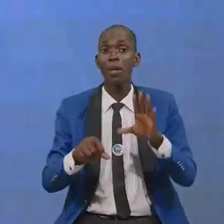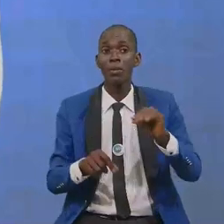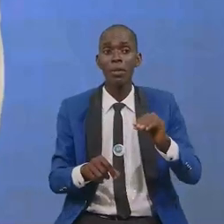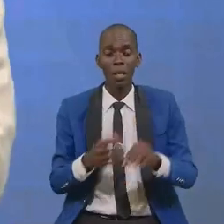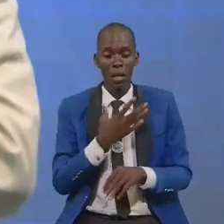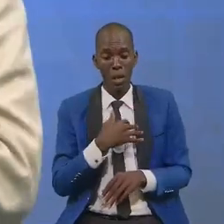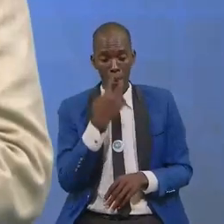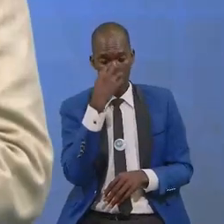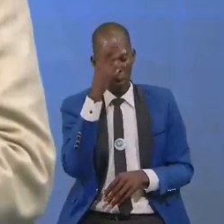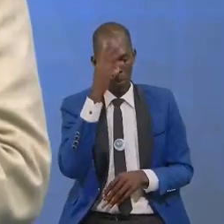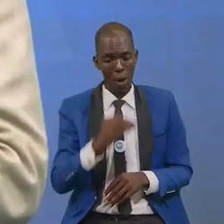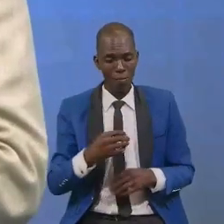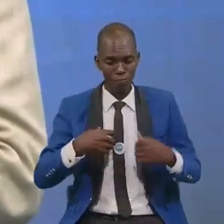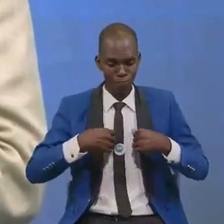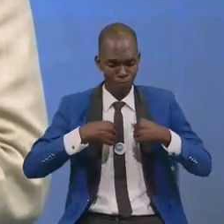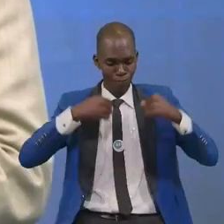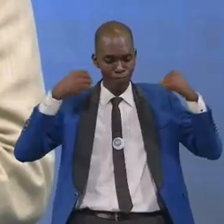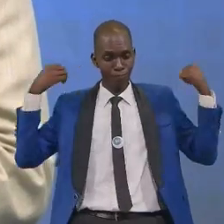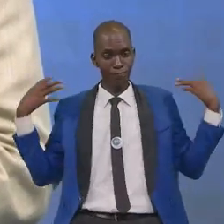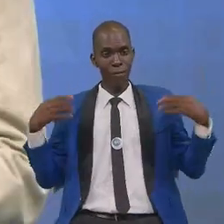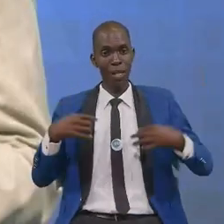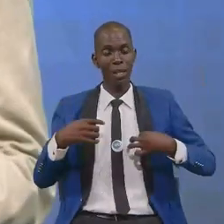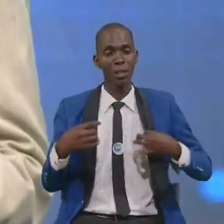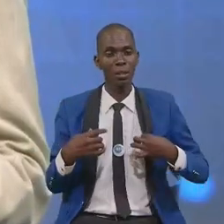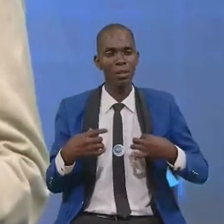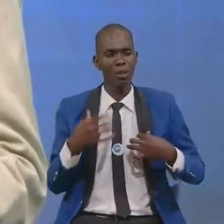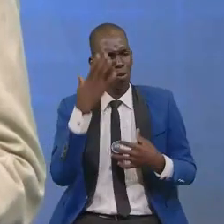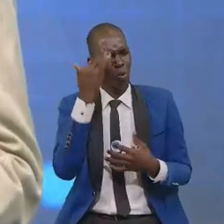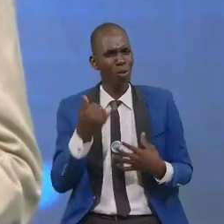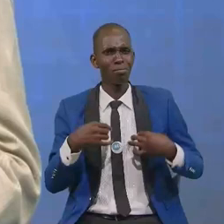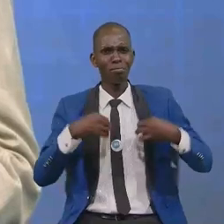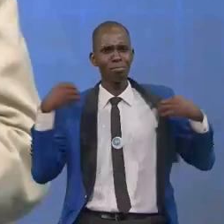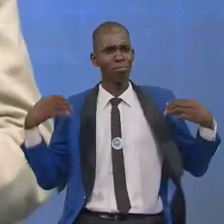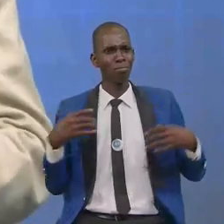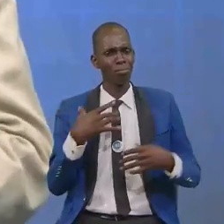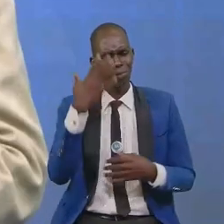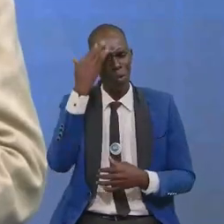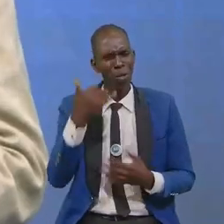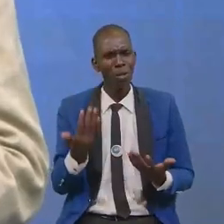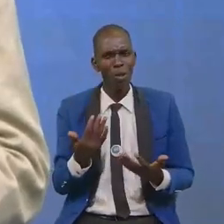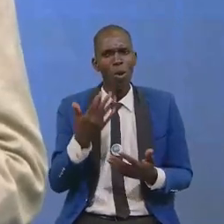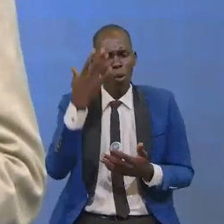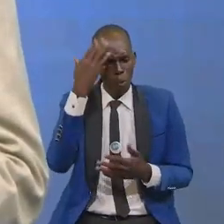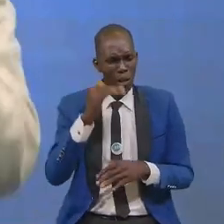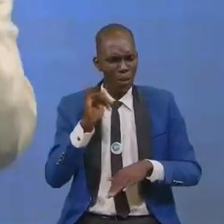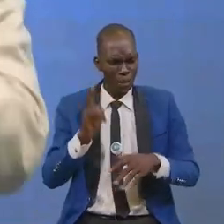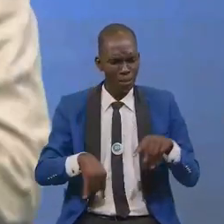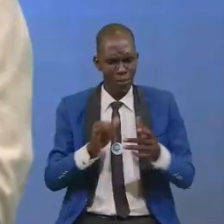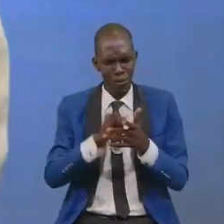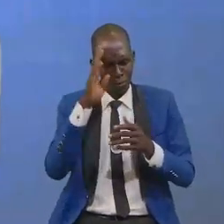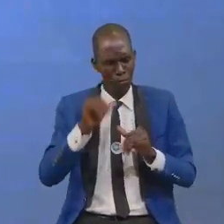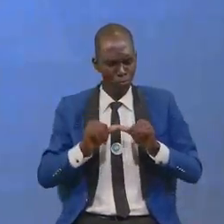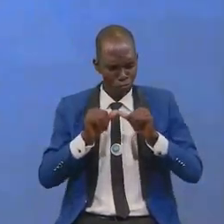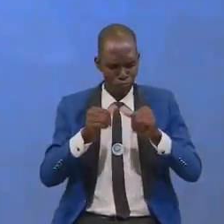jeta son manteau pourquoi pourquoi est-ce qu'il n'a pas gardé son manteau en